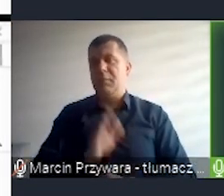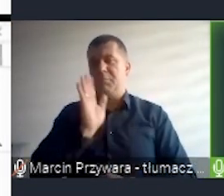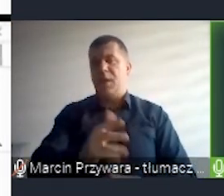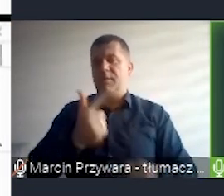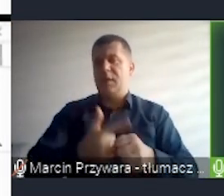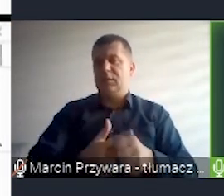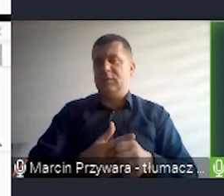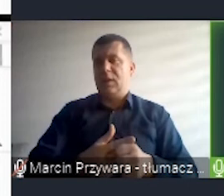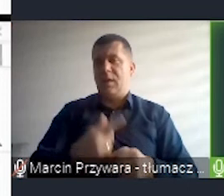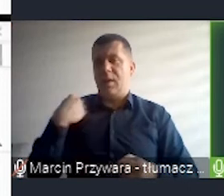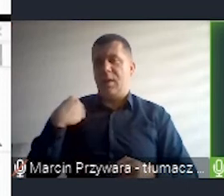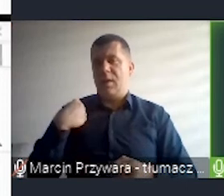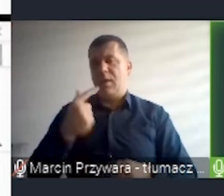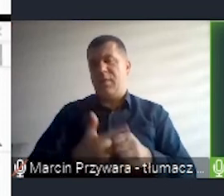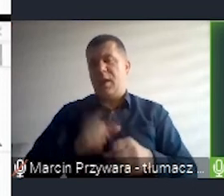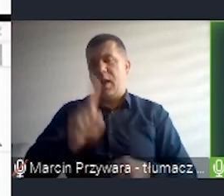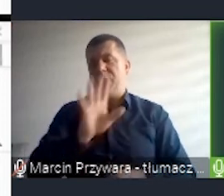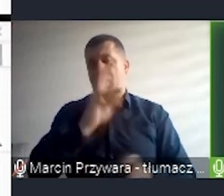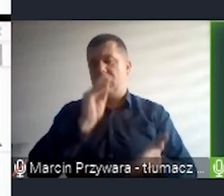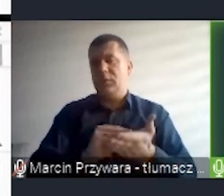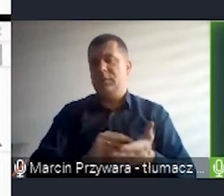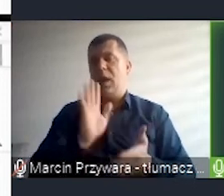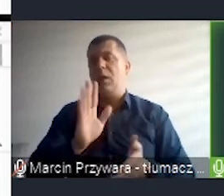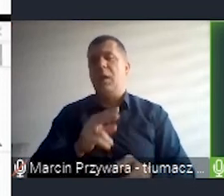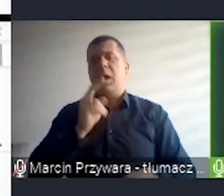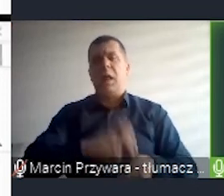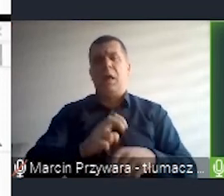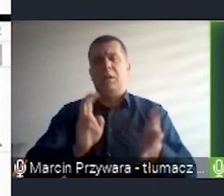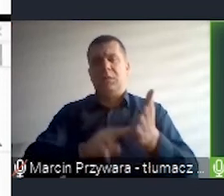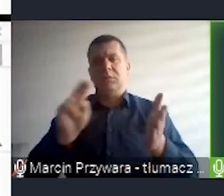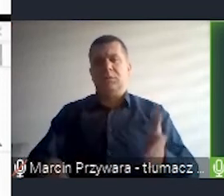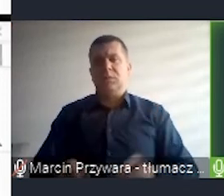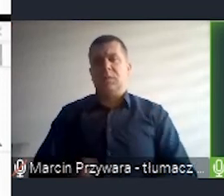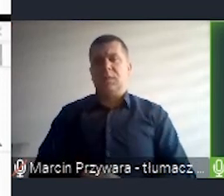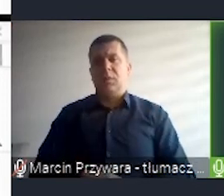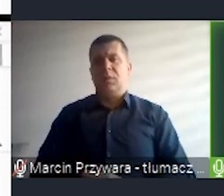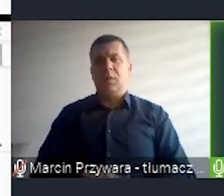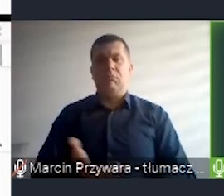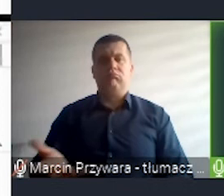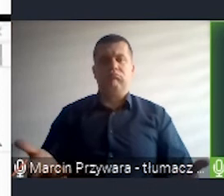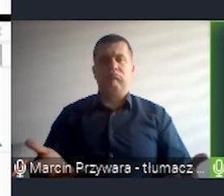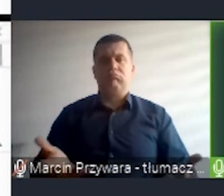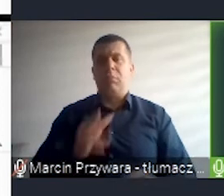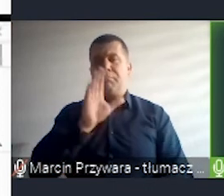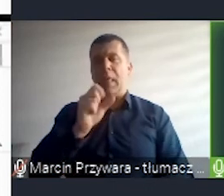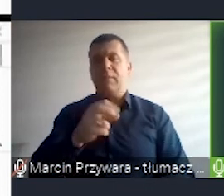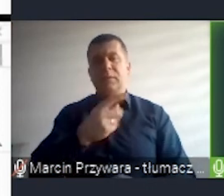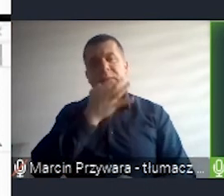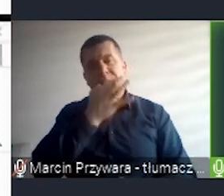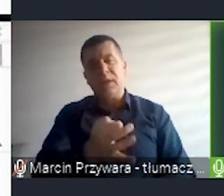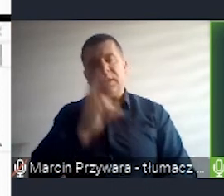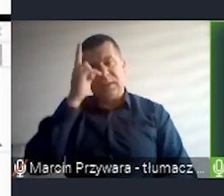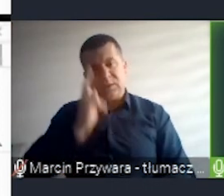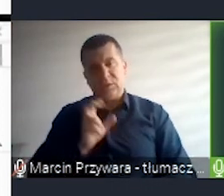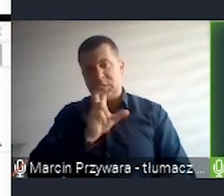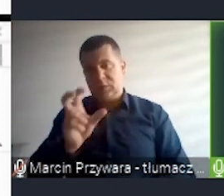20 lat doświadczenia, a następnie lekarz zrezygnował. I beneficjent zamiast zapytać